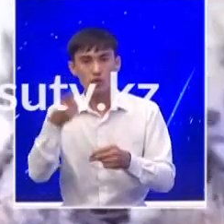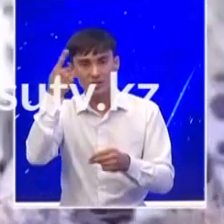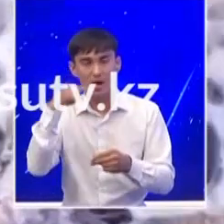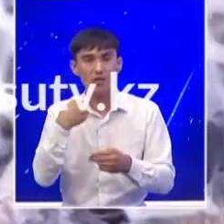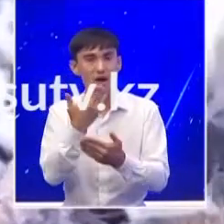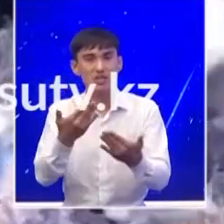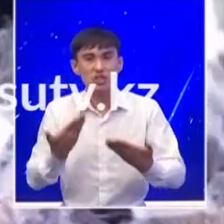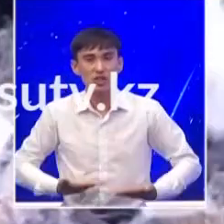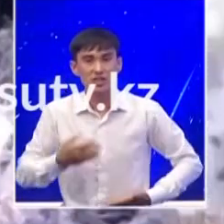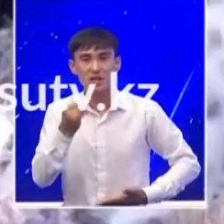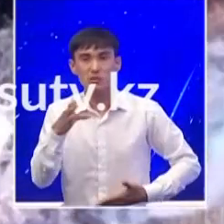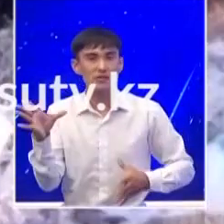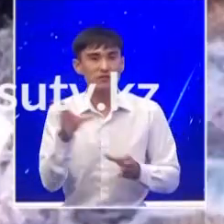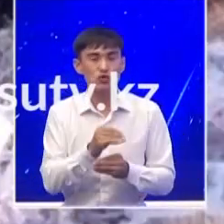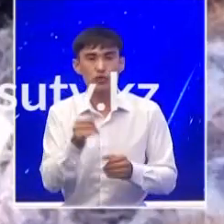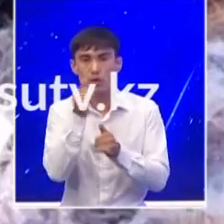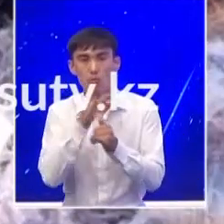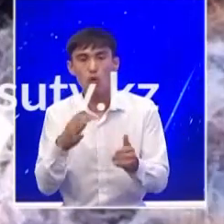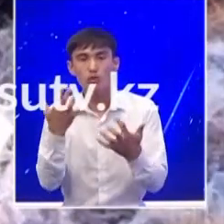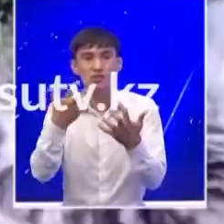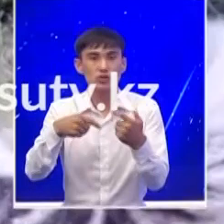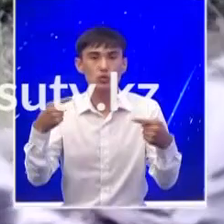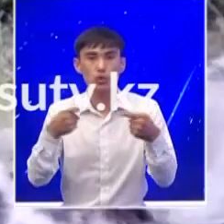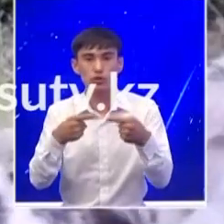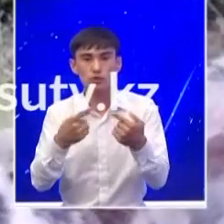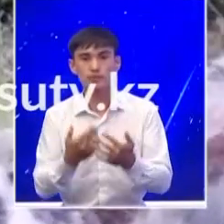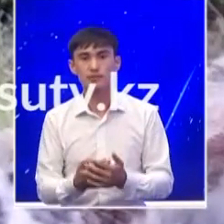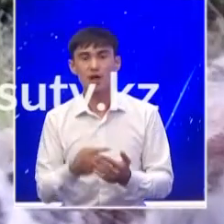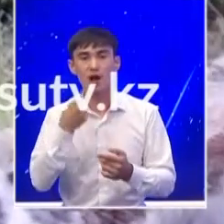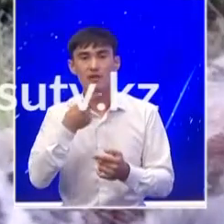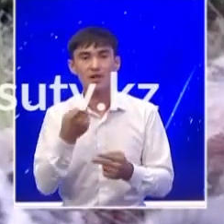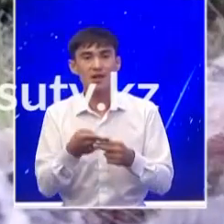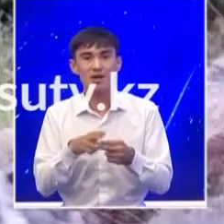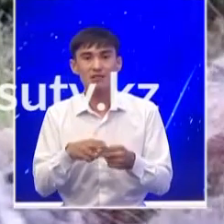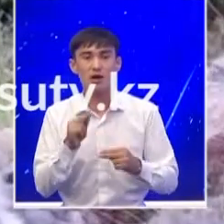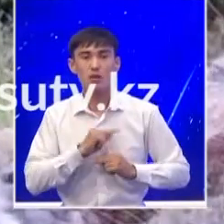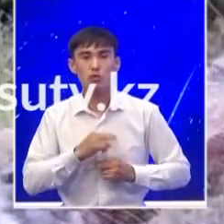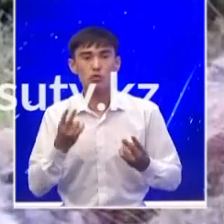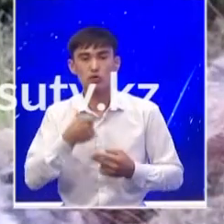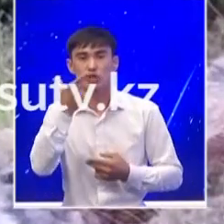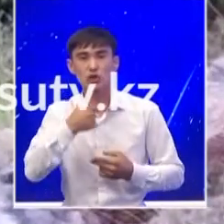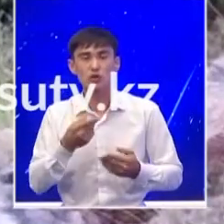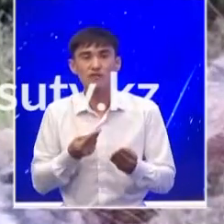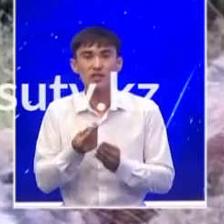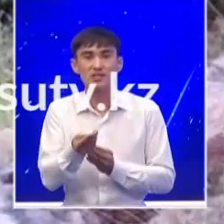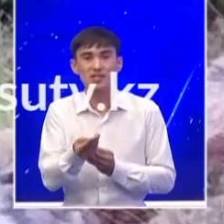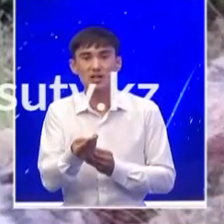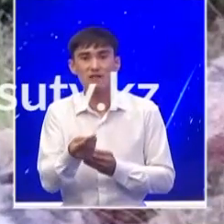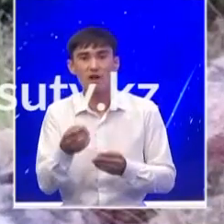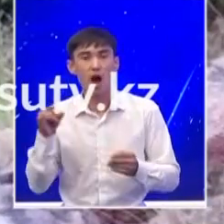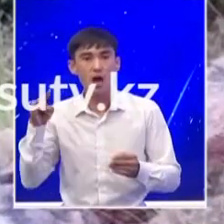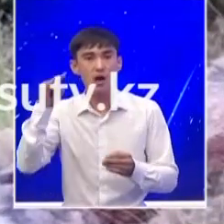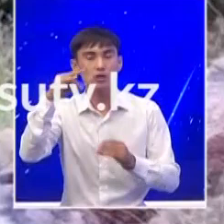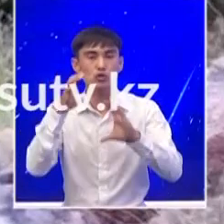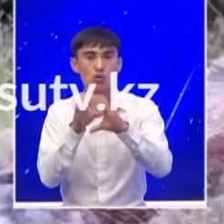о жизни ирбисов, все, не могут установить их точную численность. Говорят, для этой работы нужно серьезное финансирование.